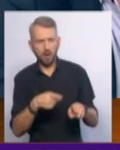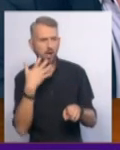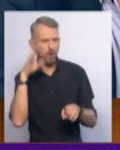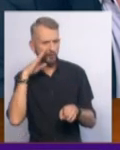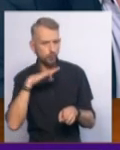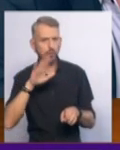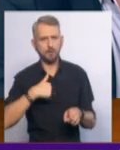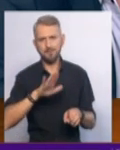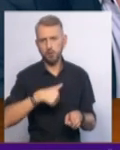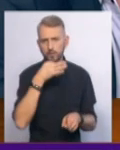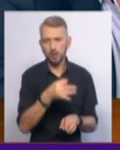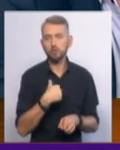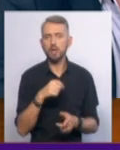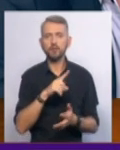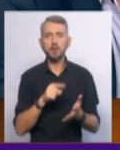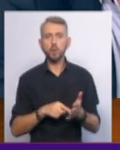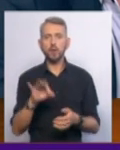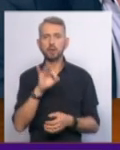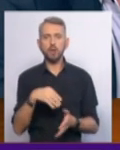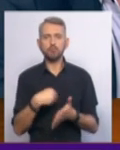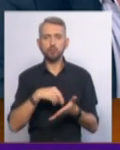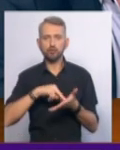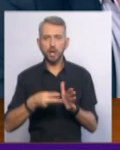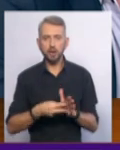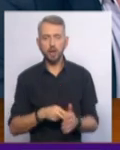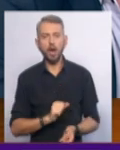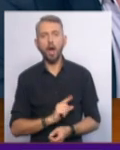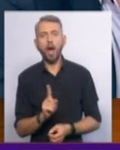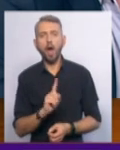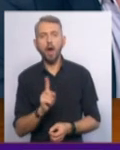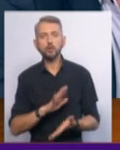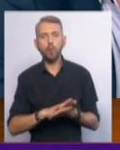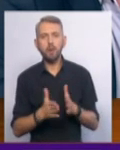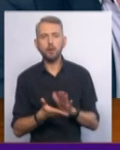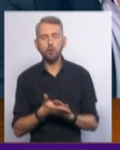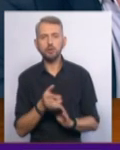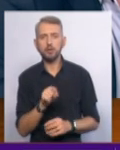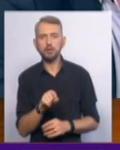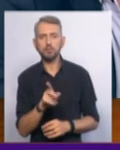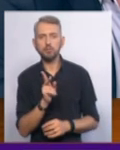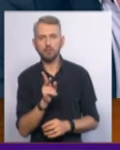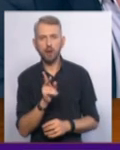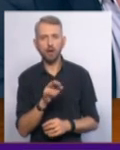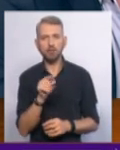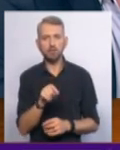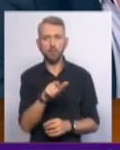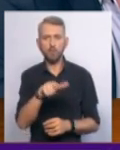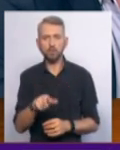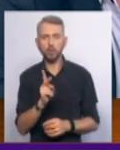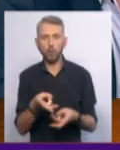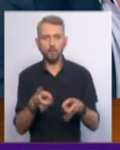потом скажу. У меня вопрос насчет бюджета. А что положено тем округам от финансирования, которые остались